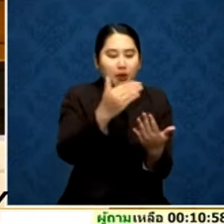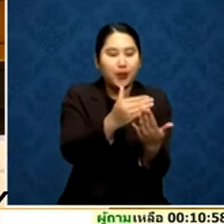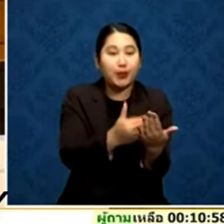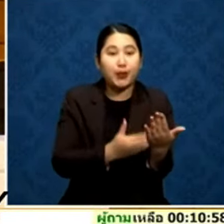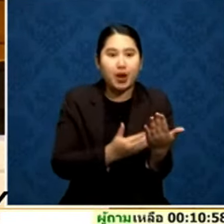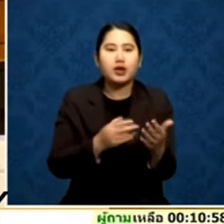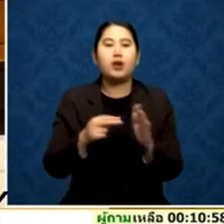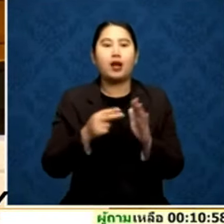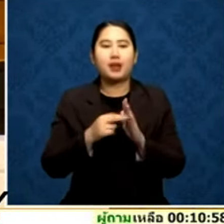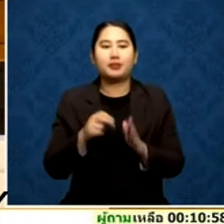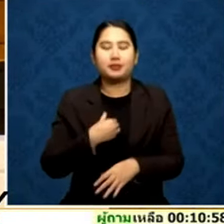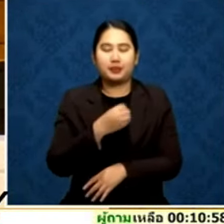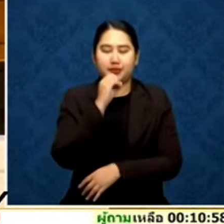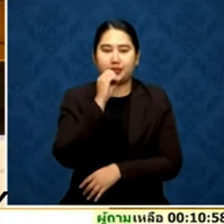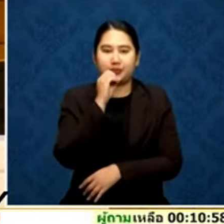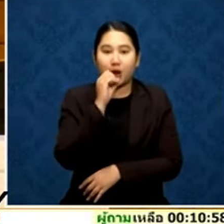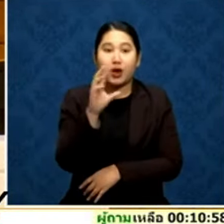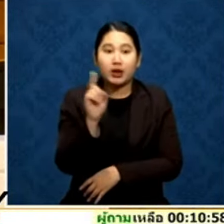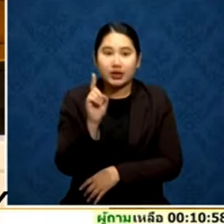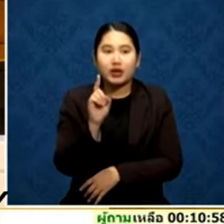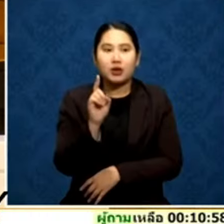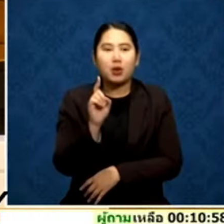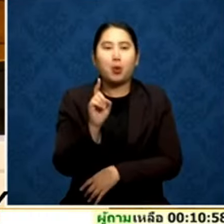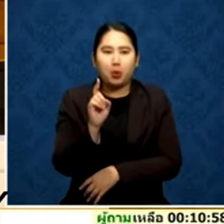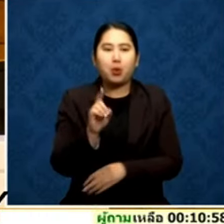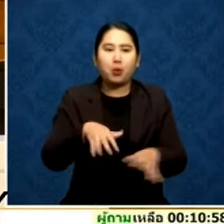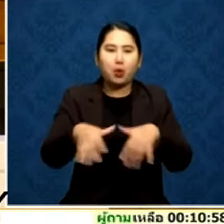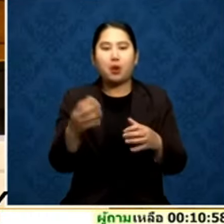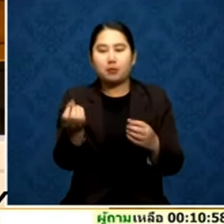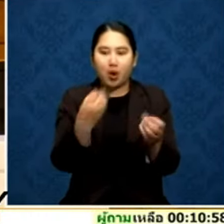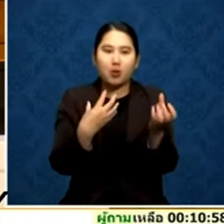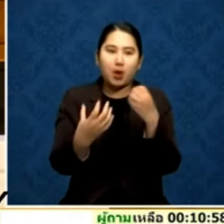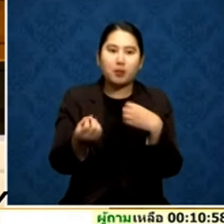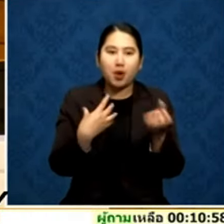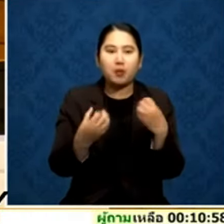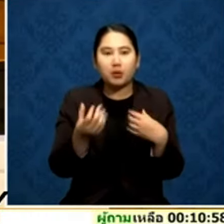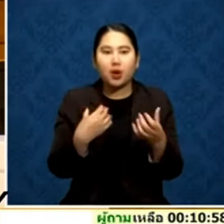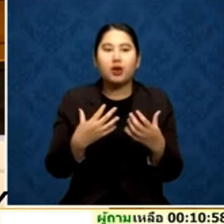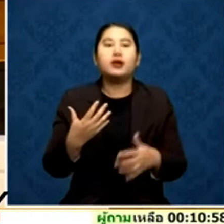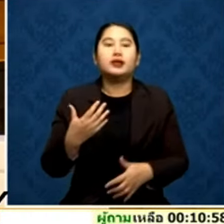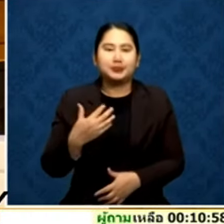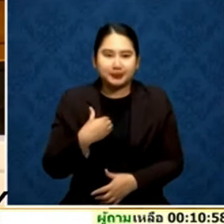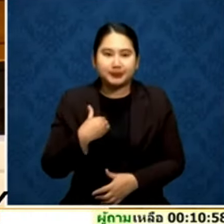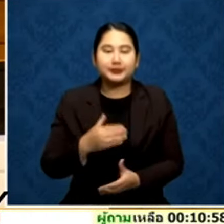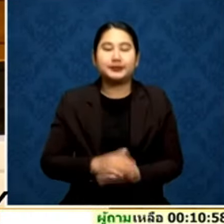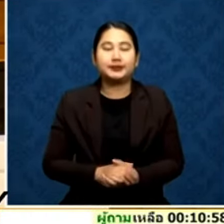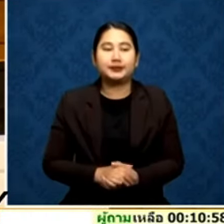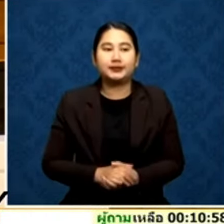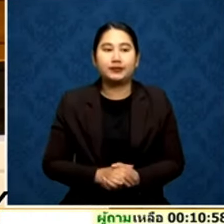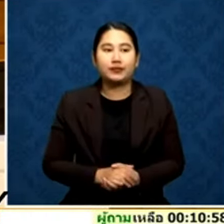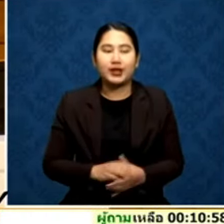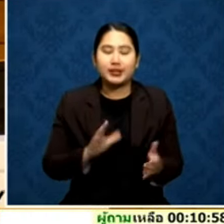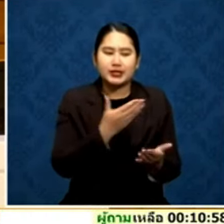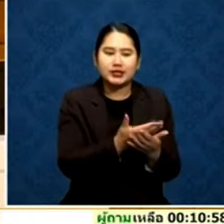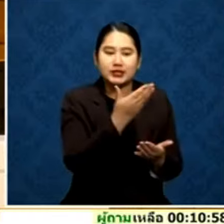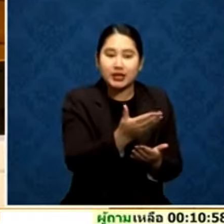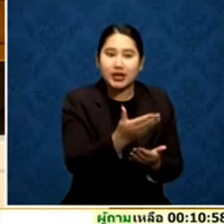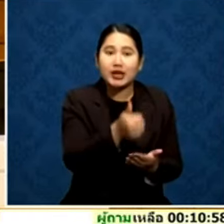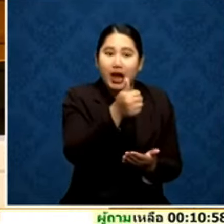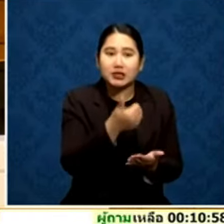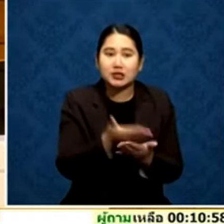มันก็เป็นตัวบ่งบอกอย่างนึงนะครับว่ารัฐบาลเราเนี่ยได้ฟังความคิดเห็นของพี่น้องประชาชนนะครับผมว่าเรื่องของการที่เราจะใช้ซื้ออะไรได้ซื้ออะ